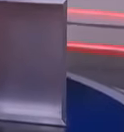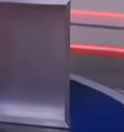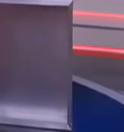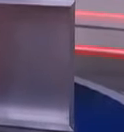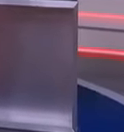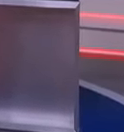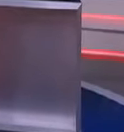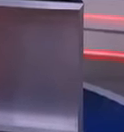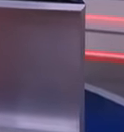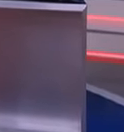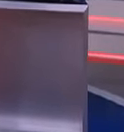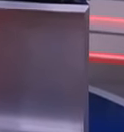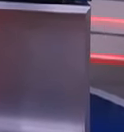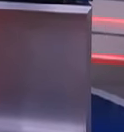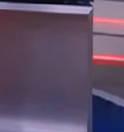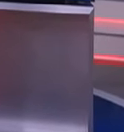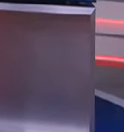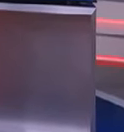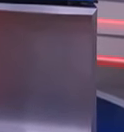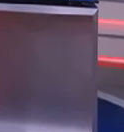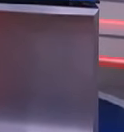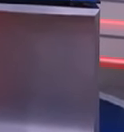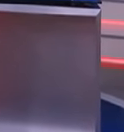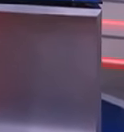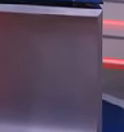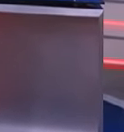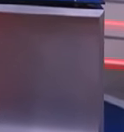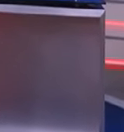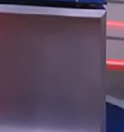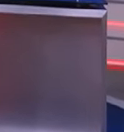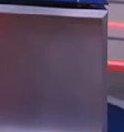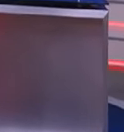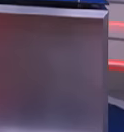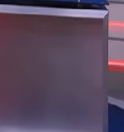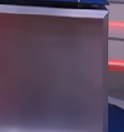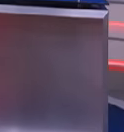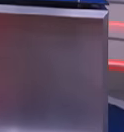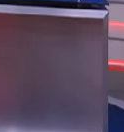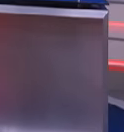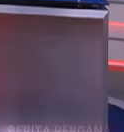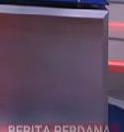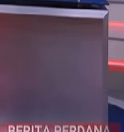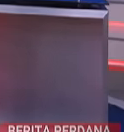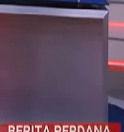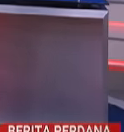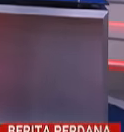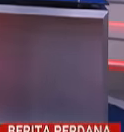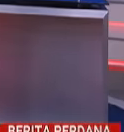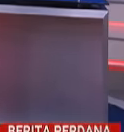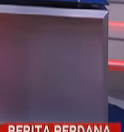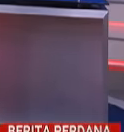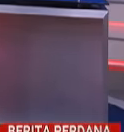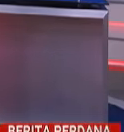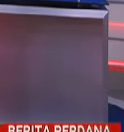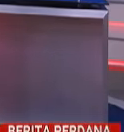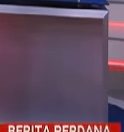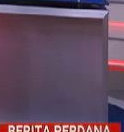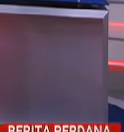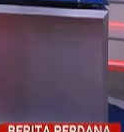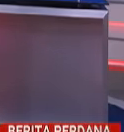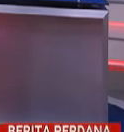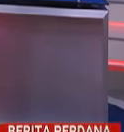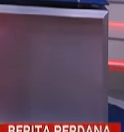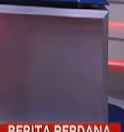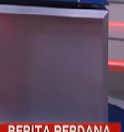Hai Asalamualaikum salam setiap selebriti perdana edisi Jemaat 18 Jenggolo saya Indonesia hadiahnya Saya hanya